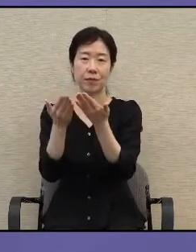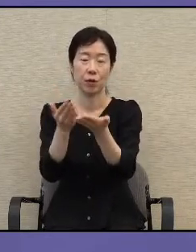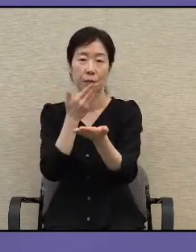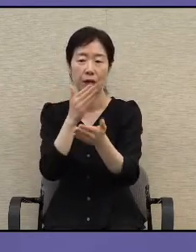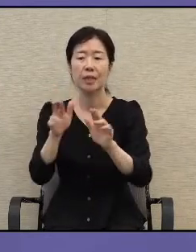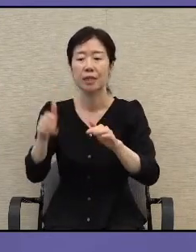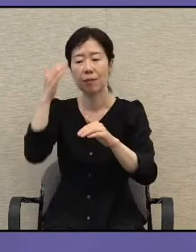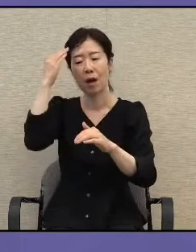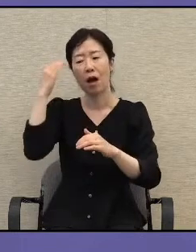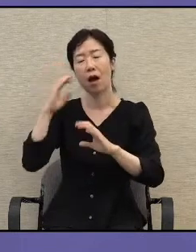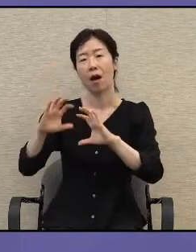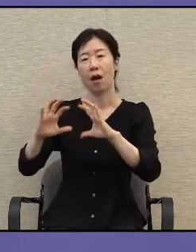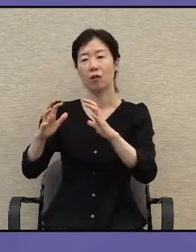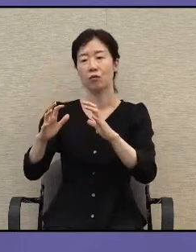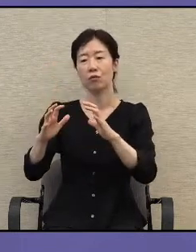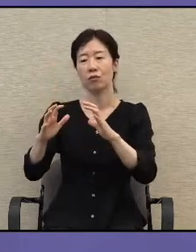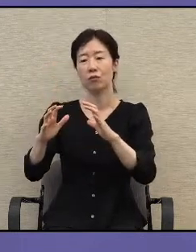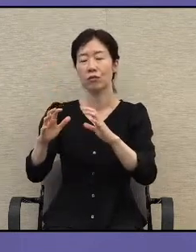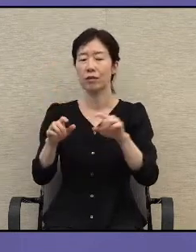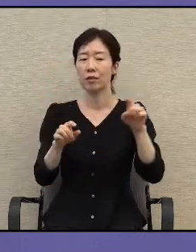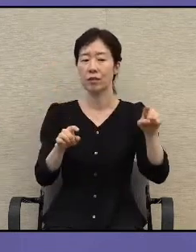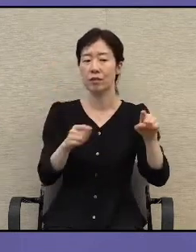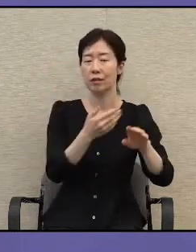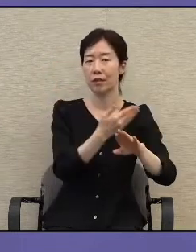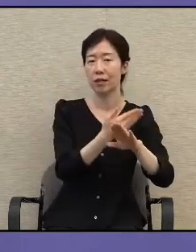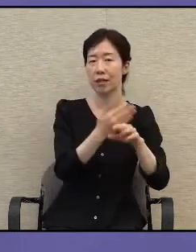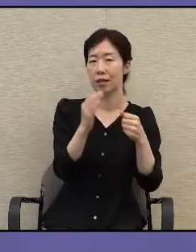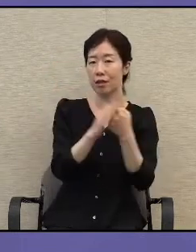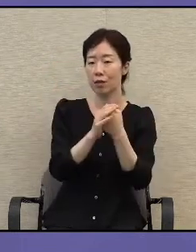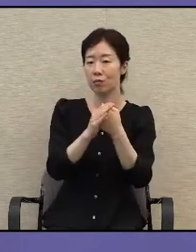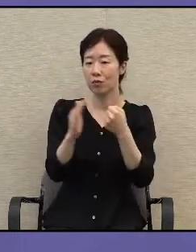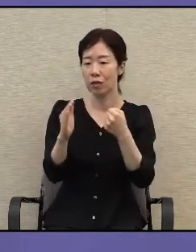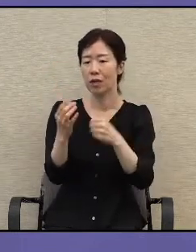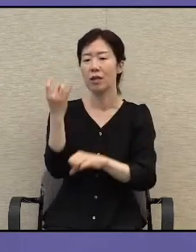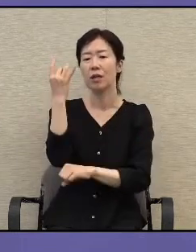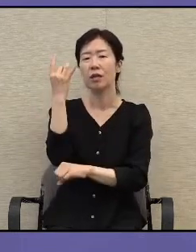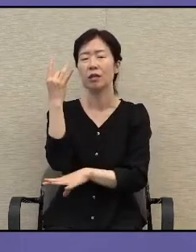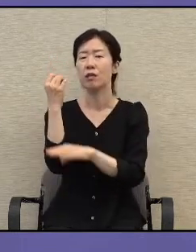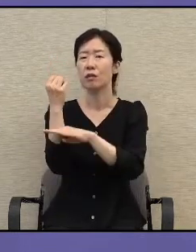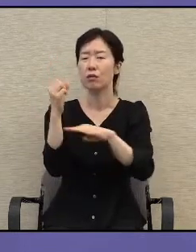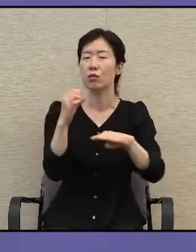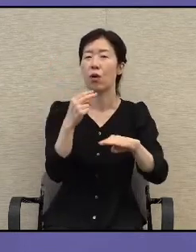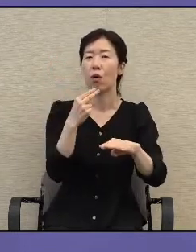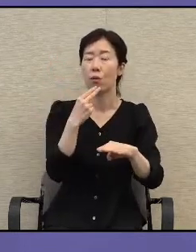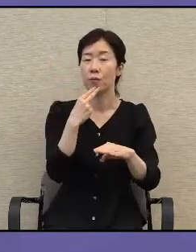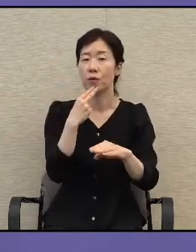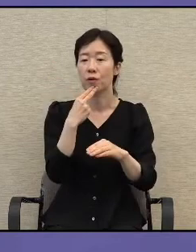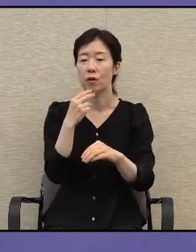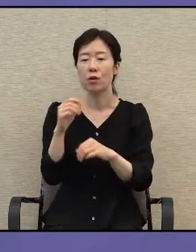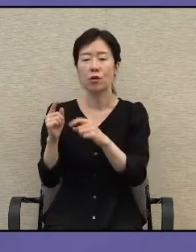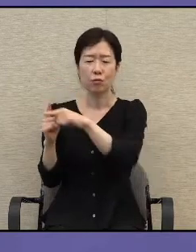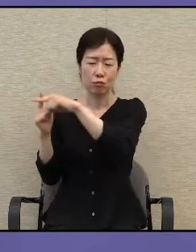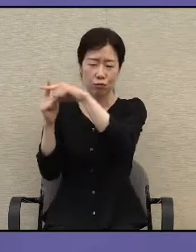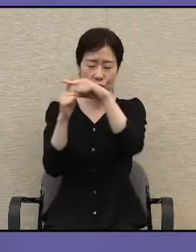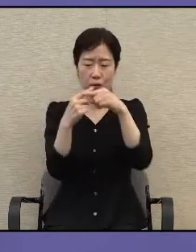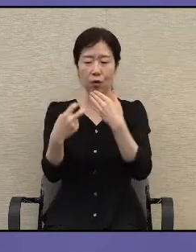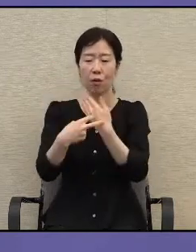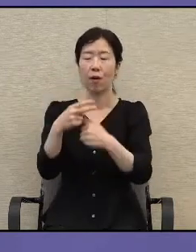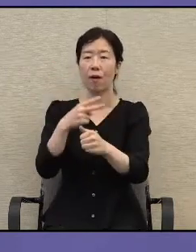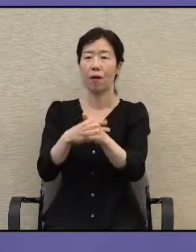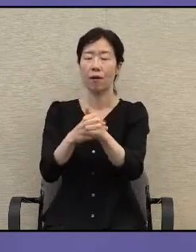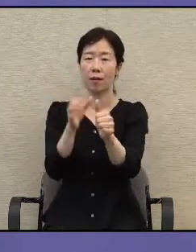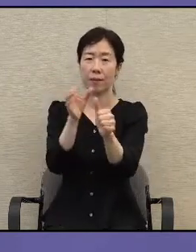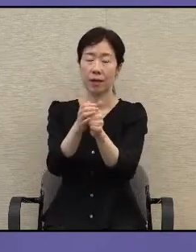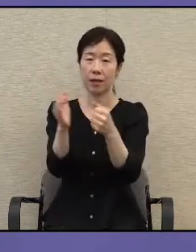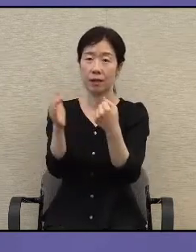한계가 있다는 겁니다. 그렇다면 문제가 생길 때마다 기관을 만들어야 된다는 얘기인데, 이 전문가 중심으로 모든 영역에서